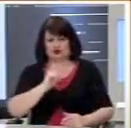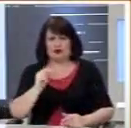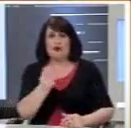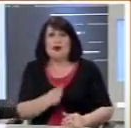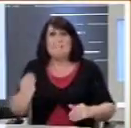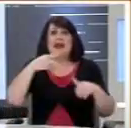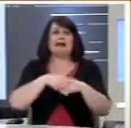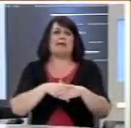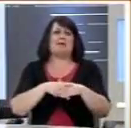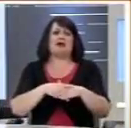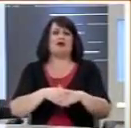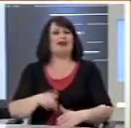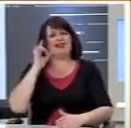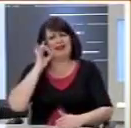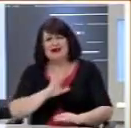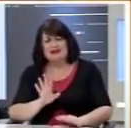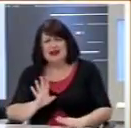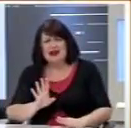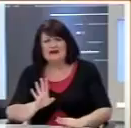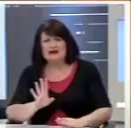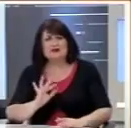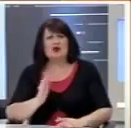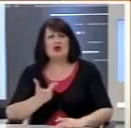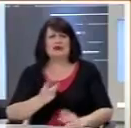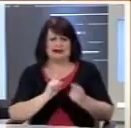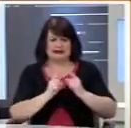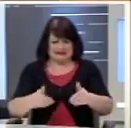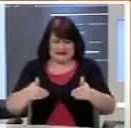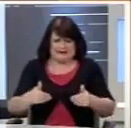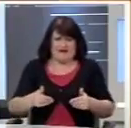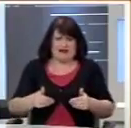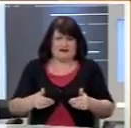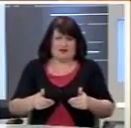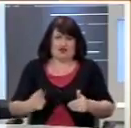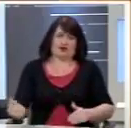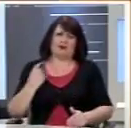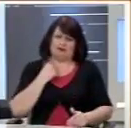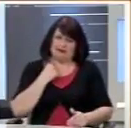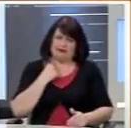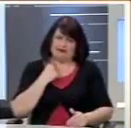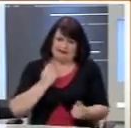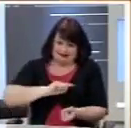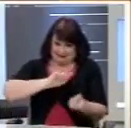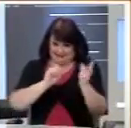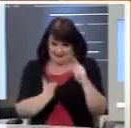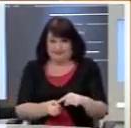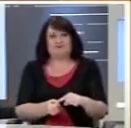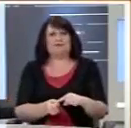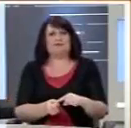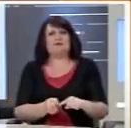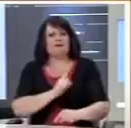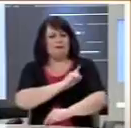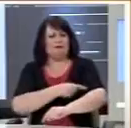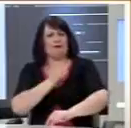υπερταμείο. Δεν καταλάβατε ότι ήταν μια ήττα και ένα συμβασμό στο υπερταμείο και το αντιστρέψαμε και το έχουμε τώρα μια